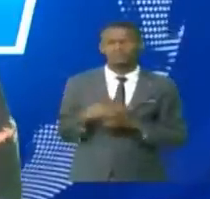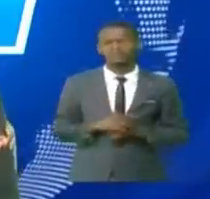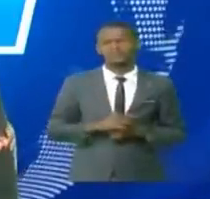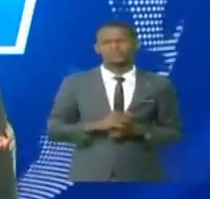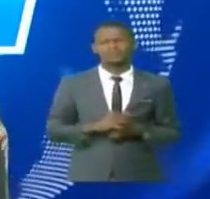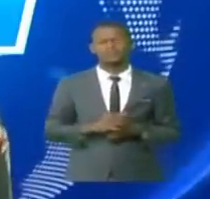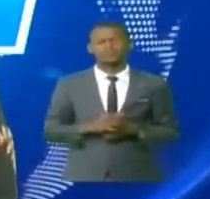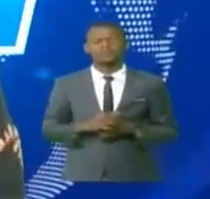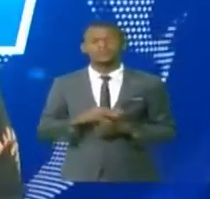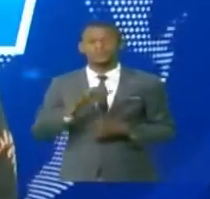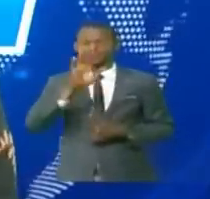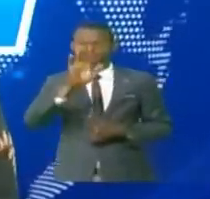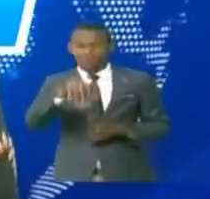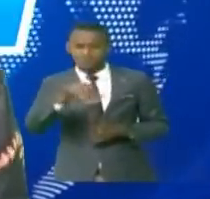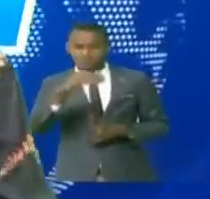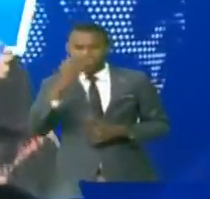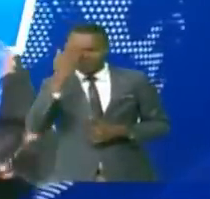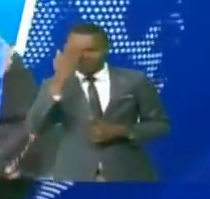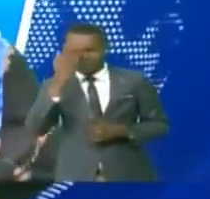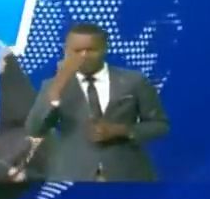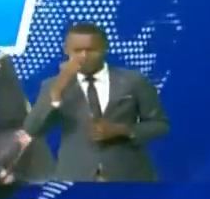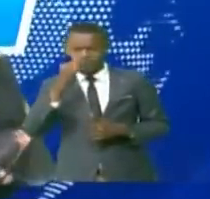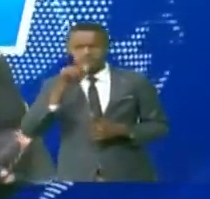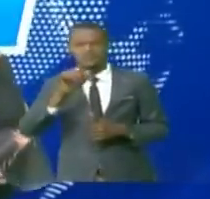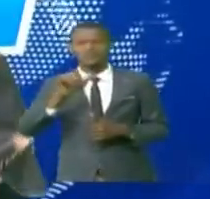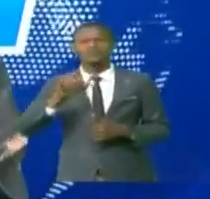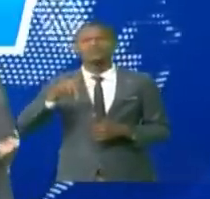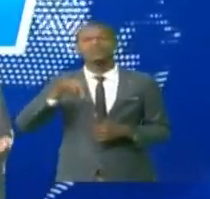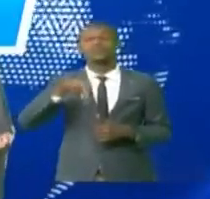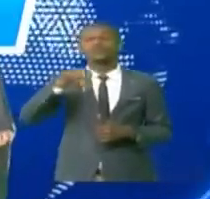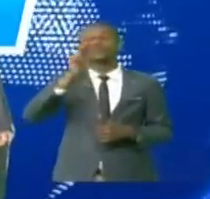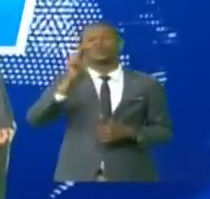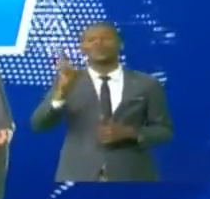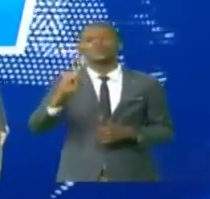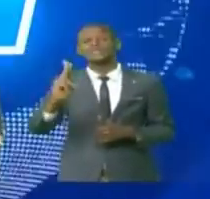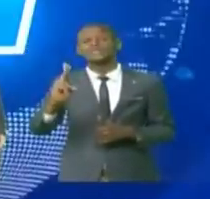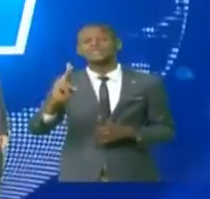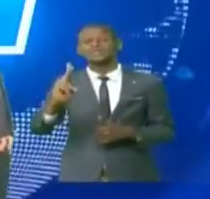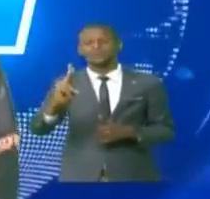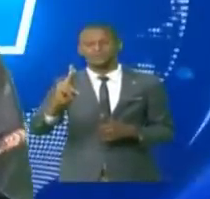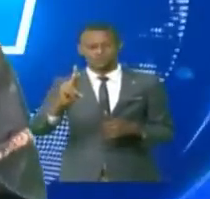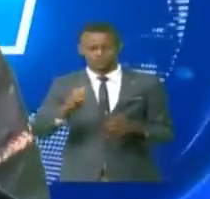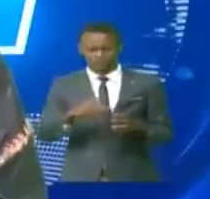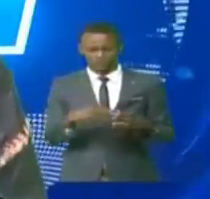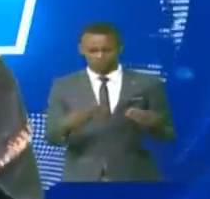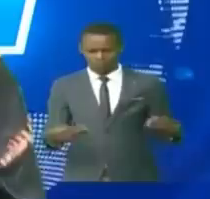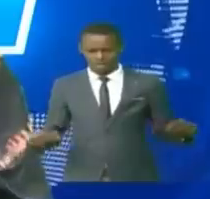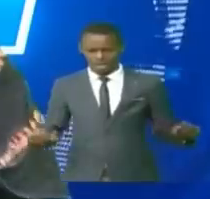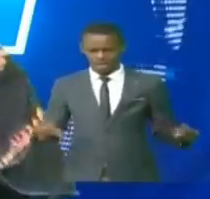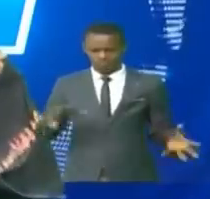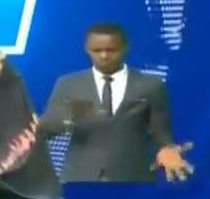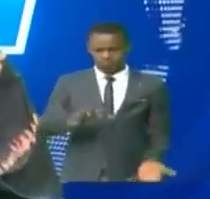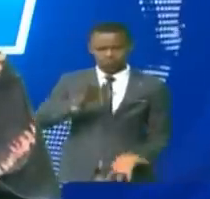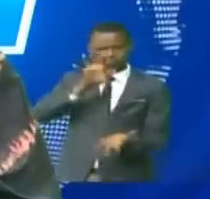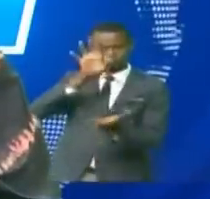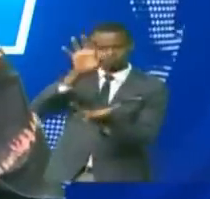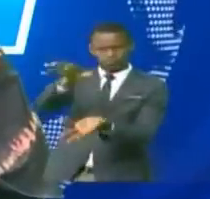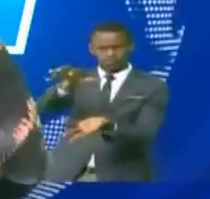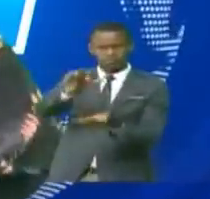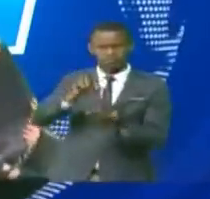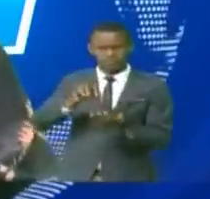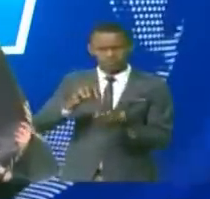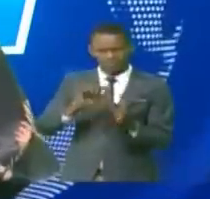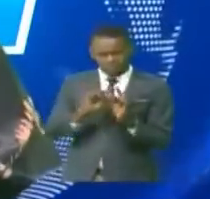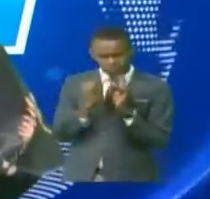Et sachez que dans le Nord Kivu, des kits de réinsertion ont été remis aux ex-combattants de groupes armés qui ont rejoint